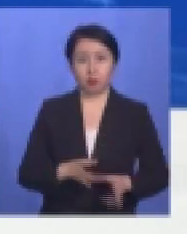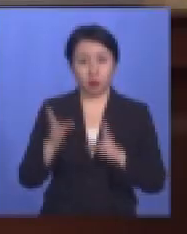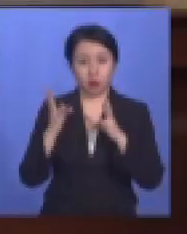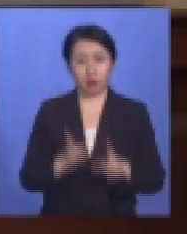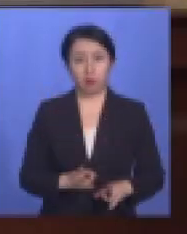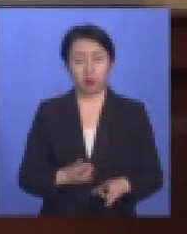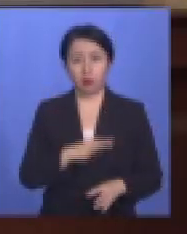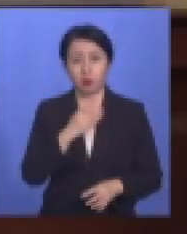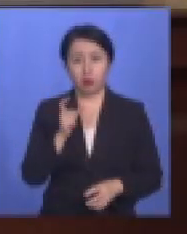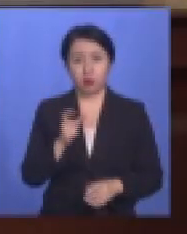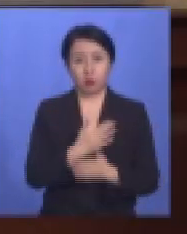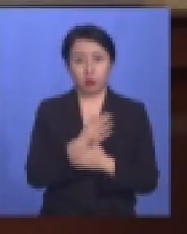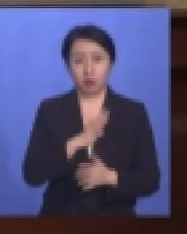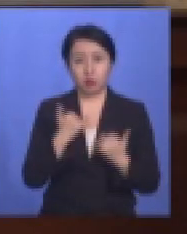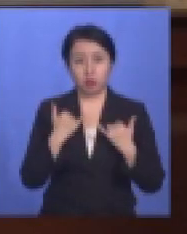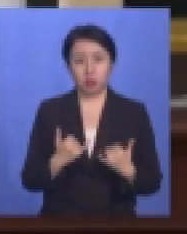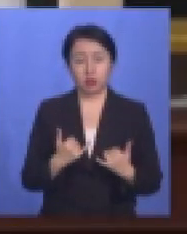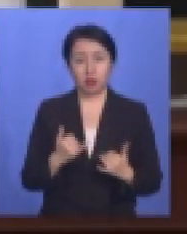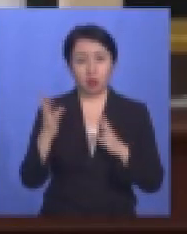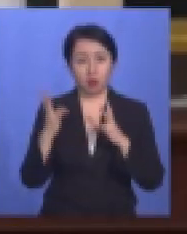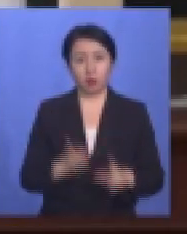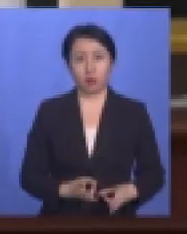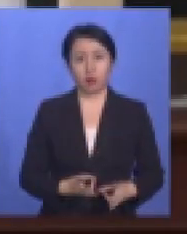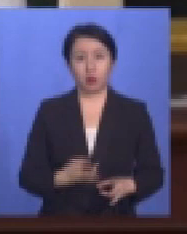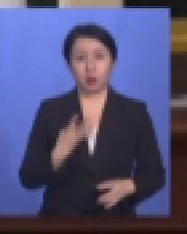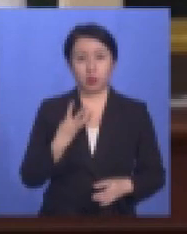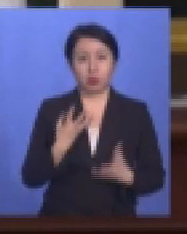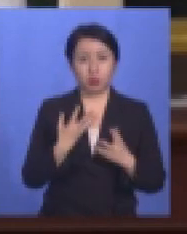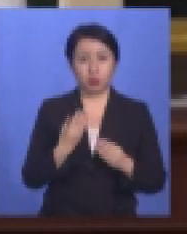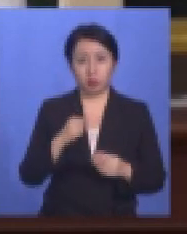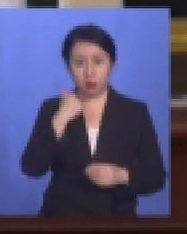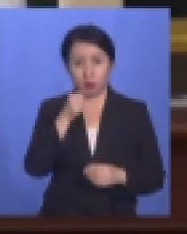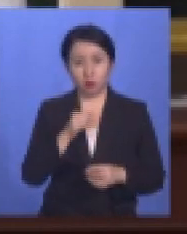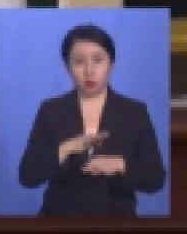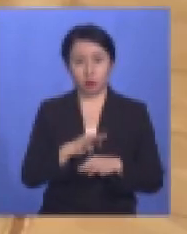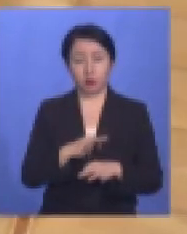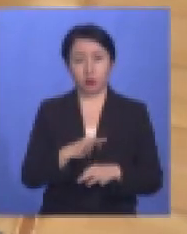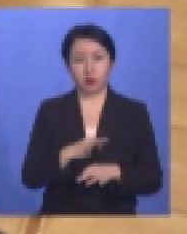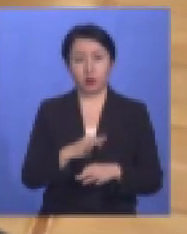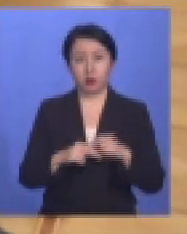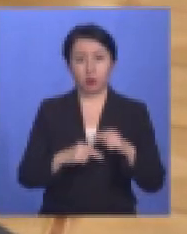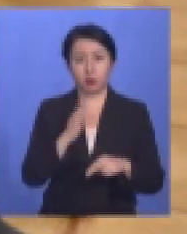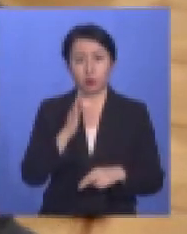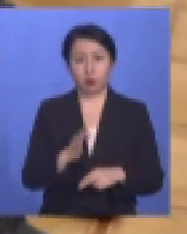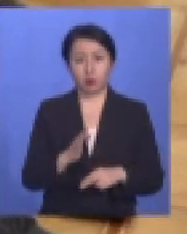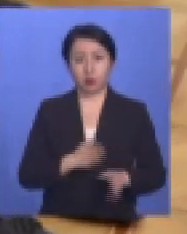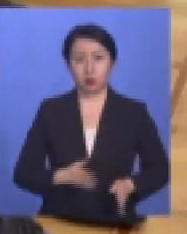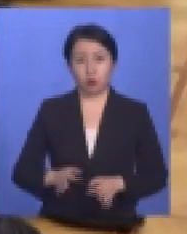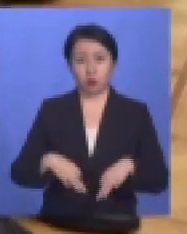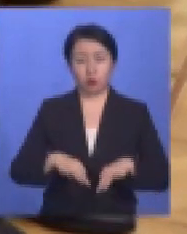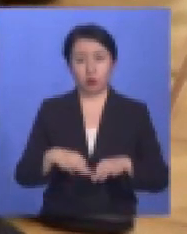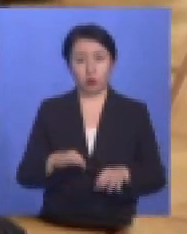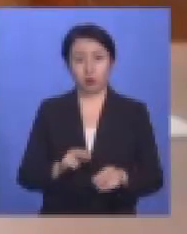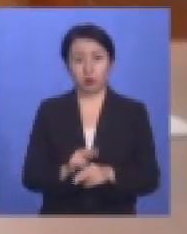апаттарында бірнеше адам жарақат алып қаза табады. Апаттардың 4-тен бірі жылдамдықты асыра пайдалану салдарынан болады. Сондай-ақ жол